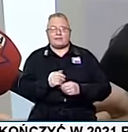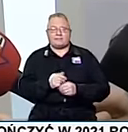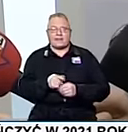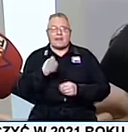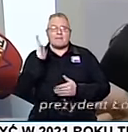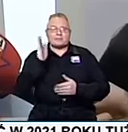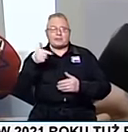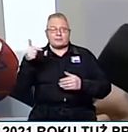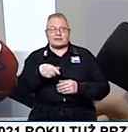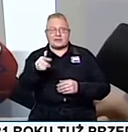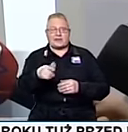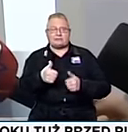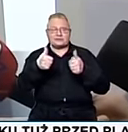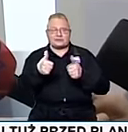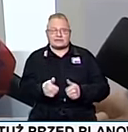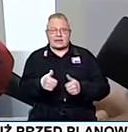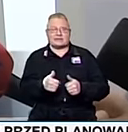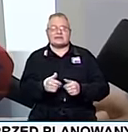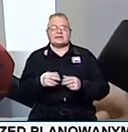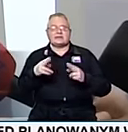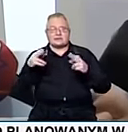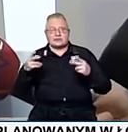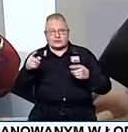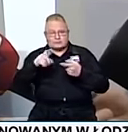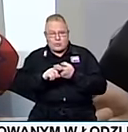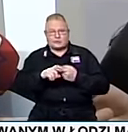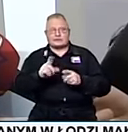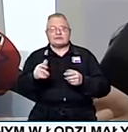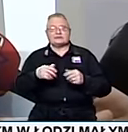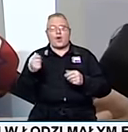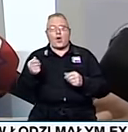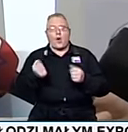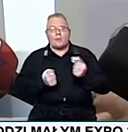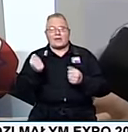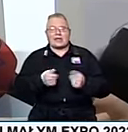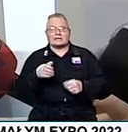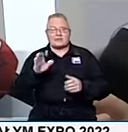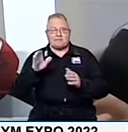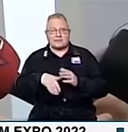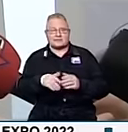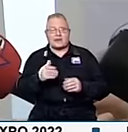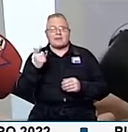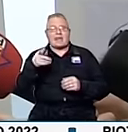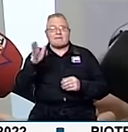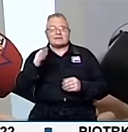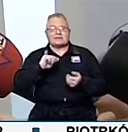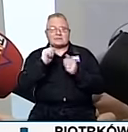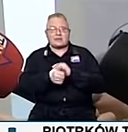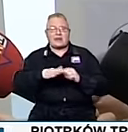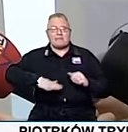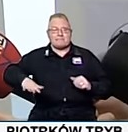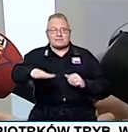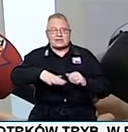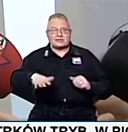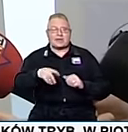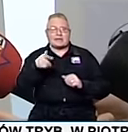te przystanki skorelować teraz z komunikacją miejską. Będziemy musieli zmienić przestrzeń nad tymi przystankami, ponieważ będą to przystanki,